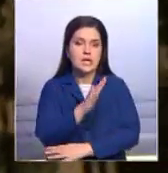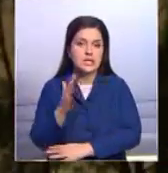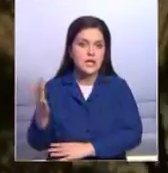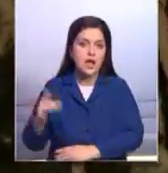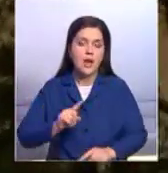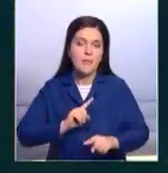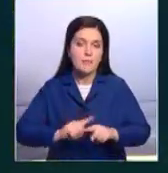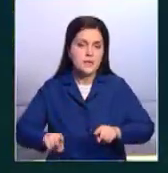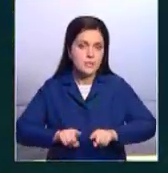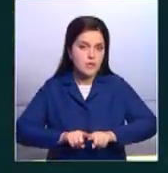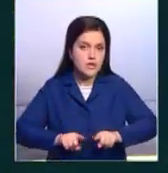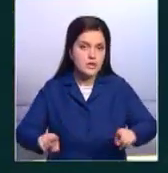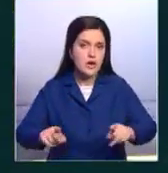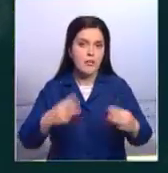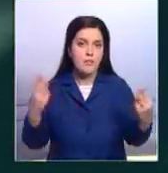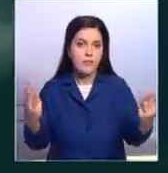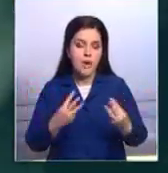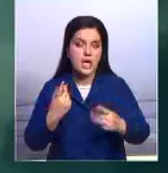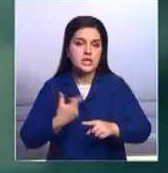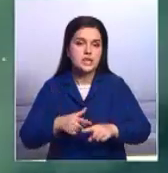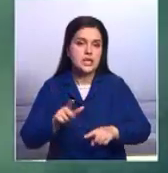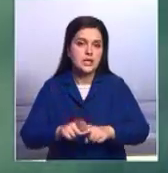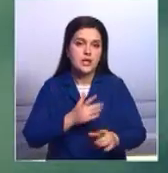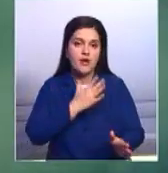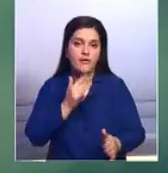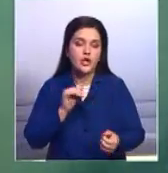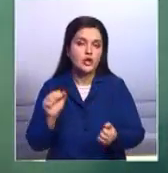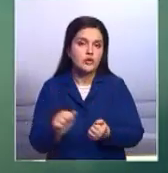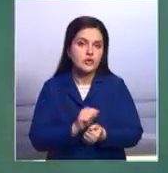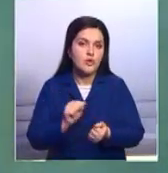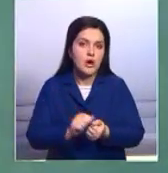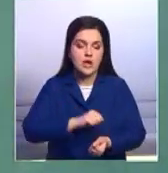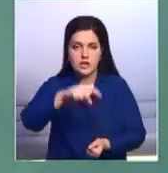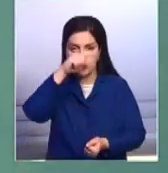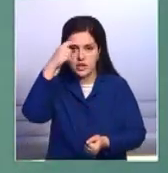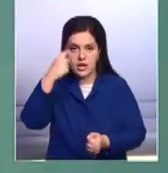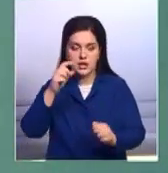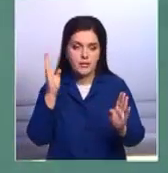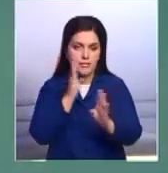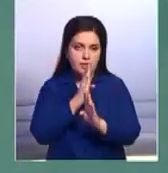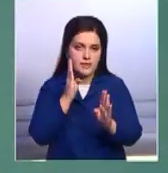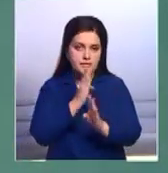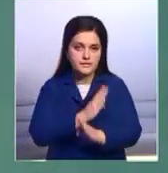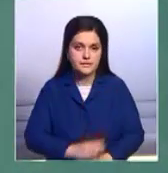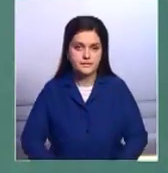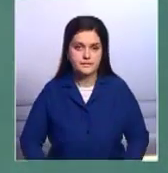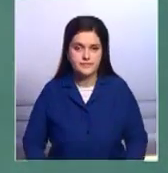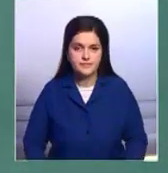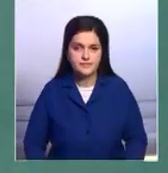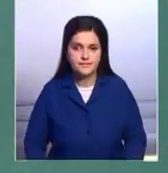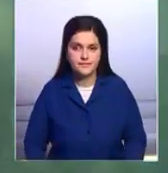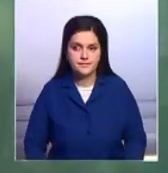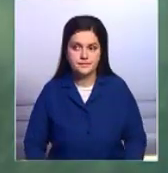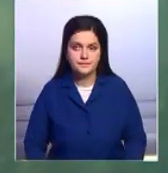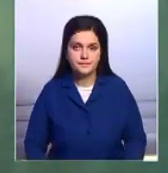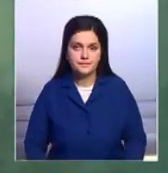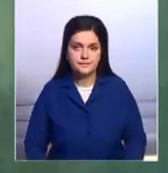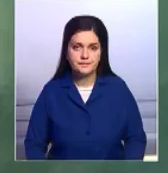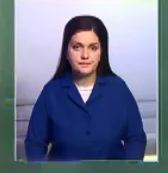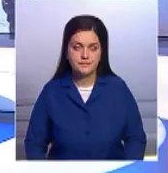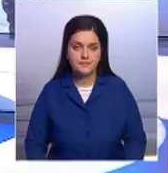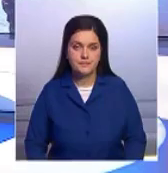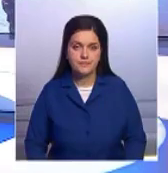гектаров леса. Быстрому распространению пожаров способствует сильный ветер и сухая жаркая погода.